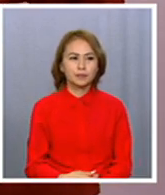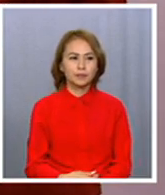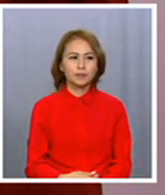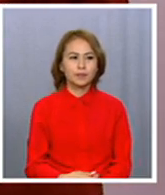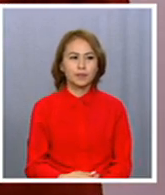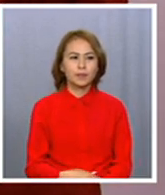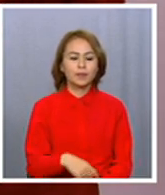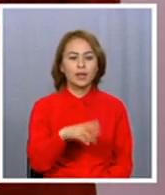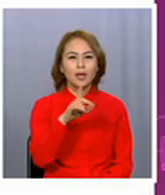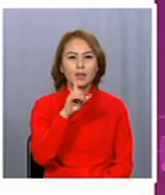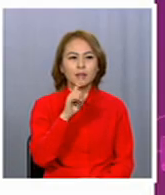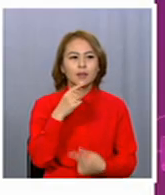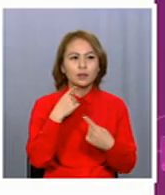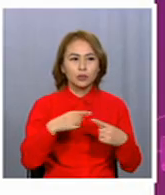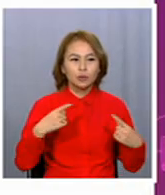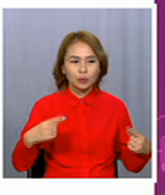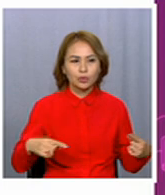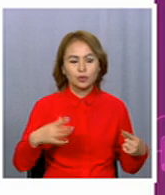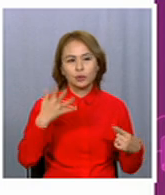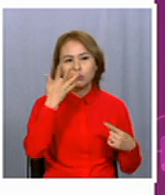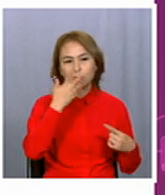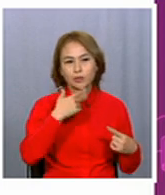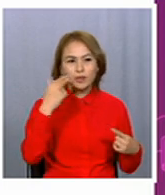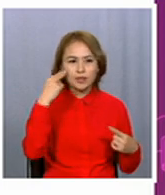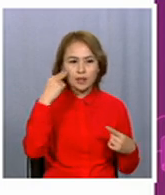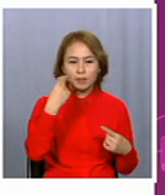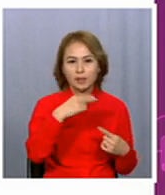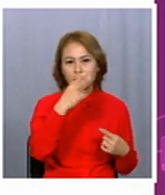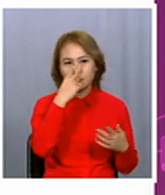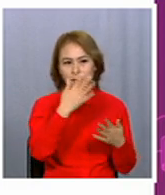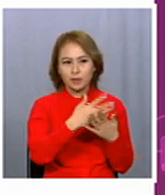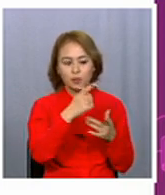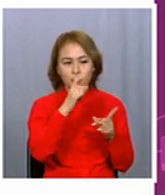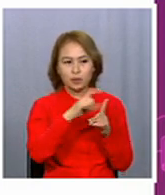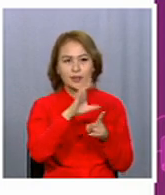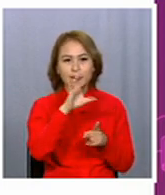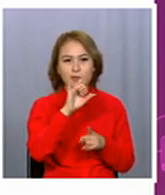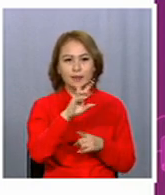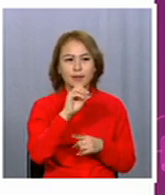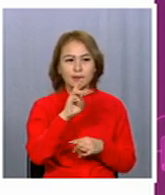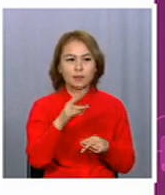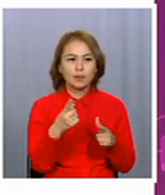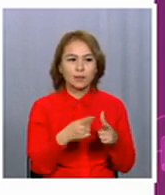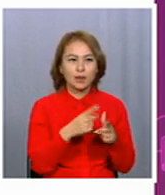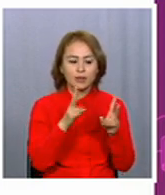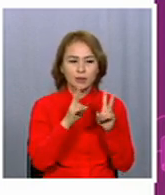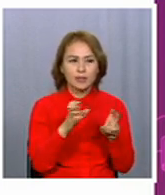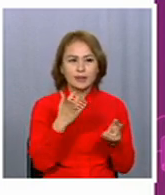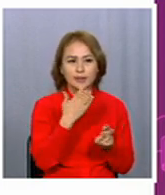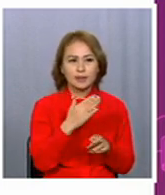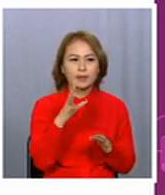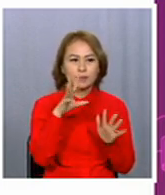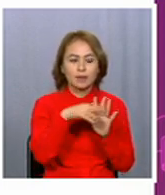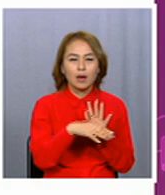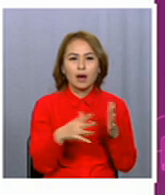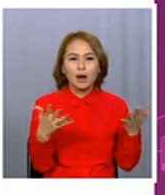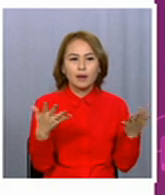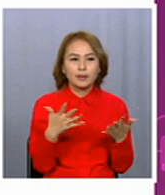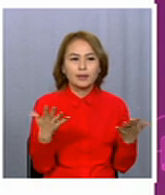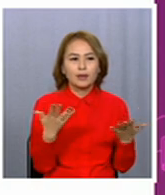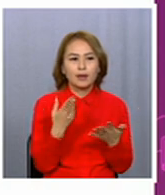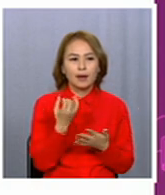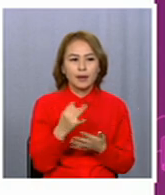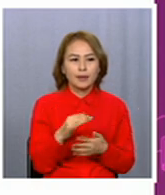Заттың түрін түсін, сапасын білдіретін сөздерді сын есім деп атайды. Сын есімдерге қандай, қай